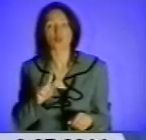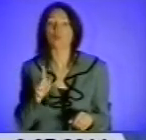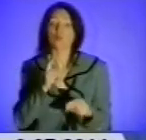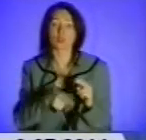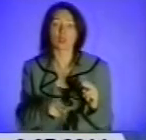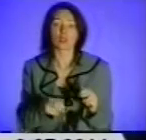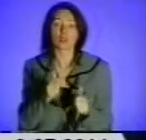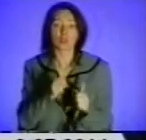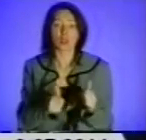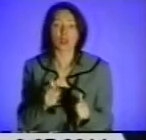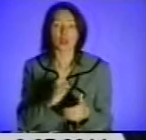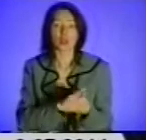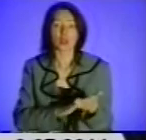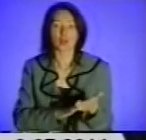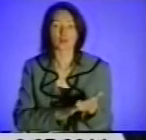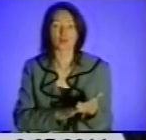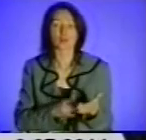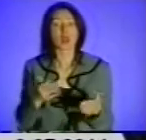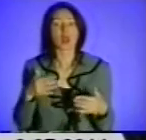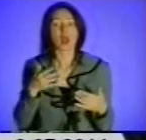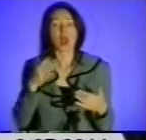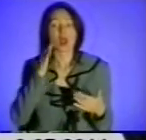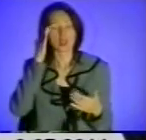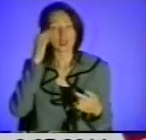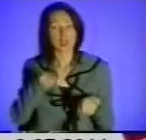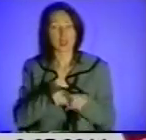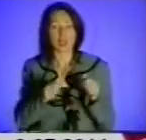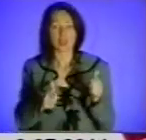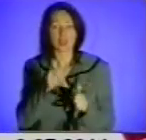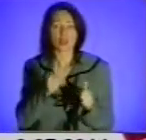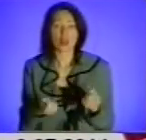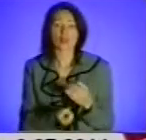сюжеті. Ідея таких змагань прийшла спонтанно,